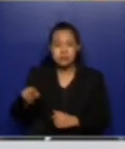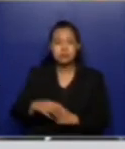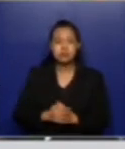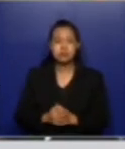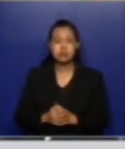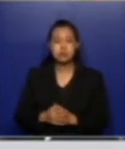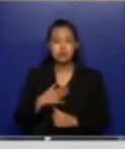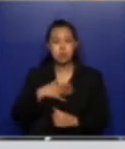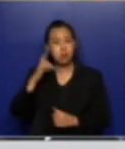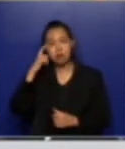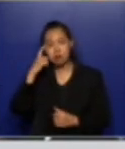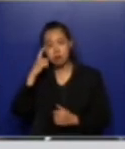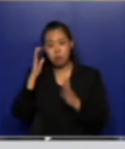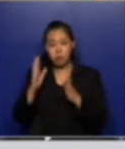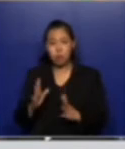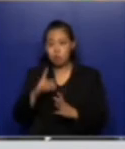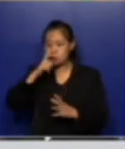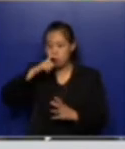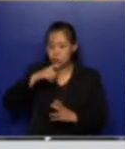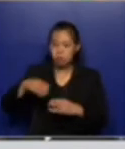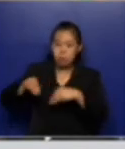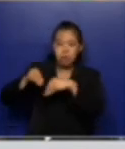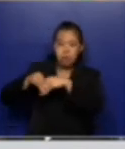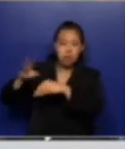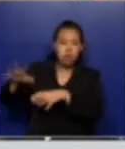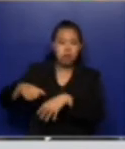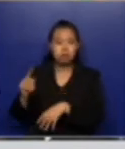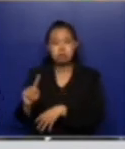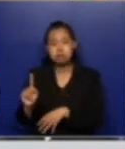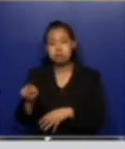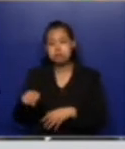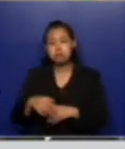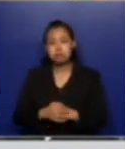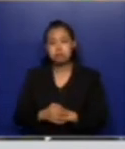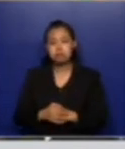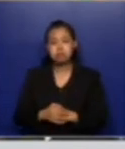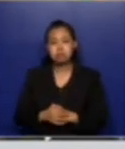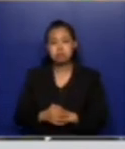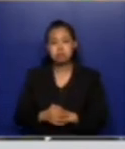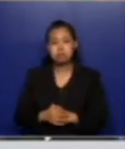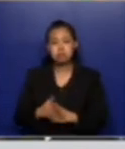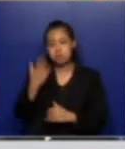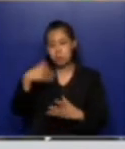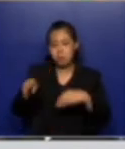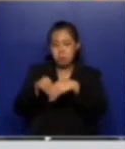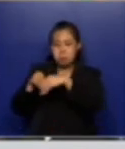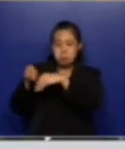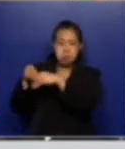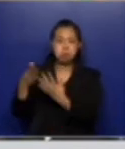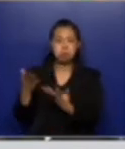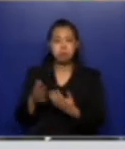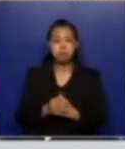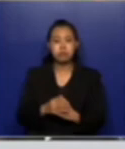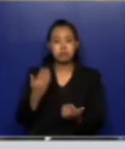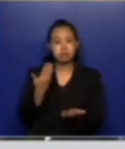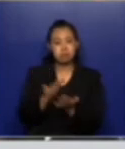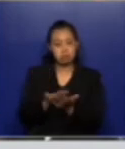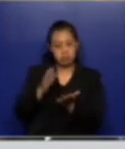ผมไม่ทราบว่าคนไทยมันงอกมาจากไหนมาจากไหนครับทำไมมากขึ้นกว่าเดิมงบกลางเนี่ยนะ